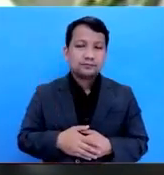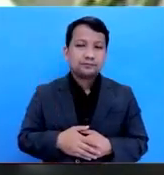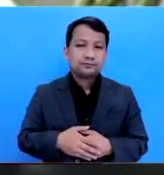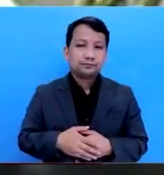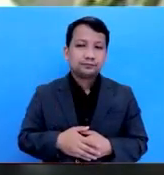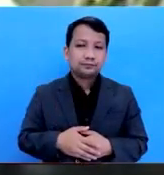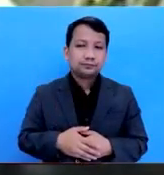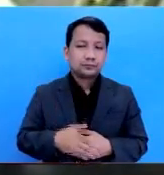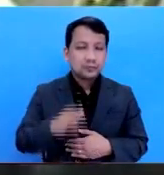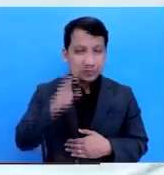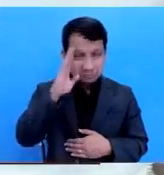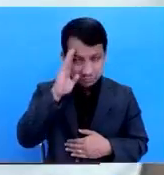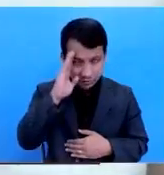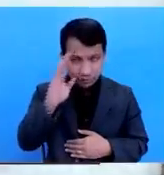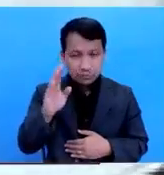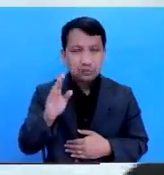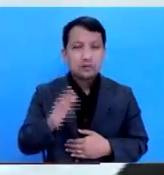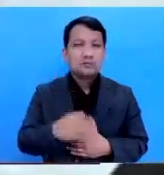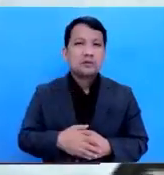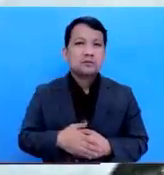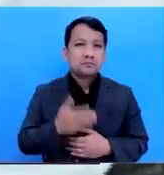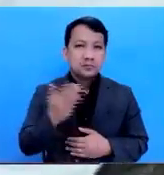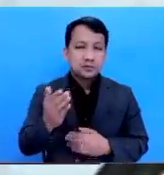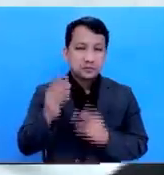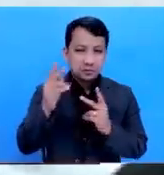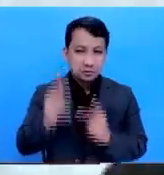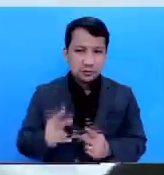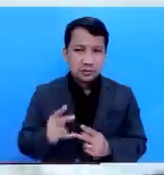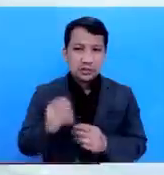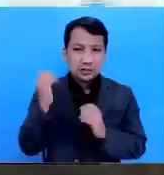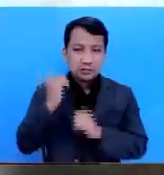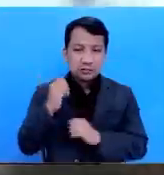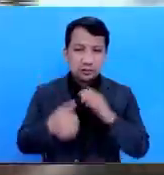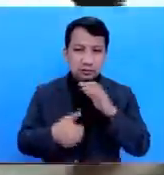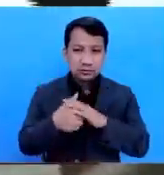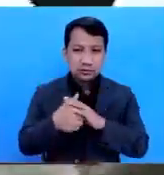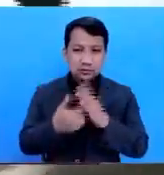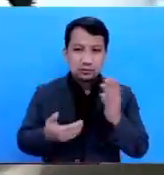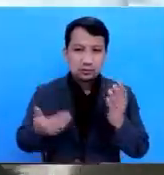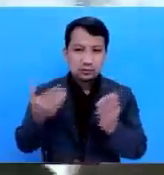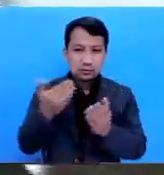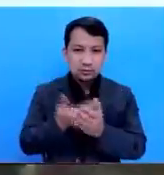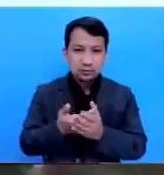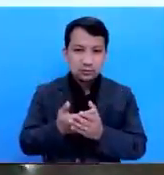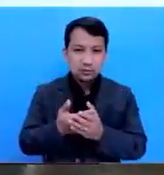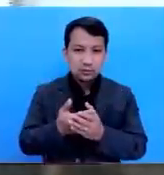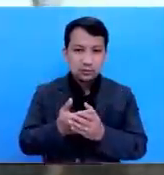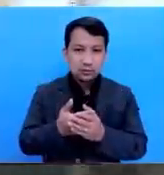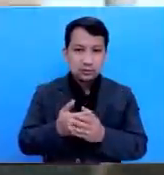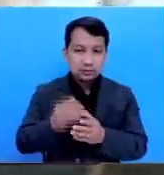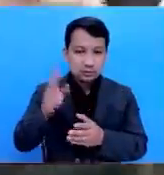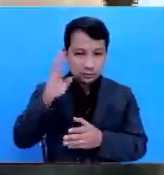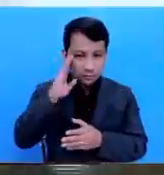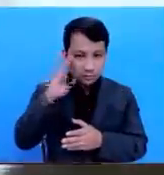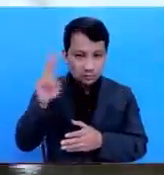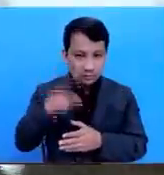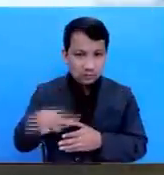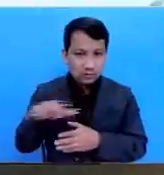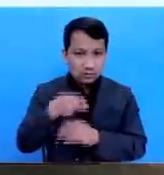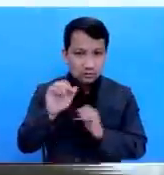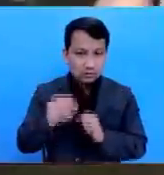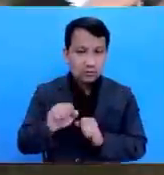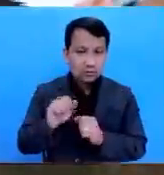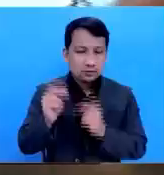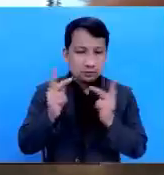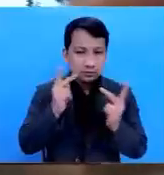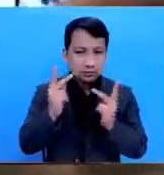saludo ako, bow ako. Di naman inaasahan ang biglang pagdalaw ni Presumptive President Bongbong Marcos para makiramay.